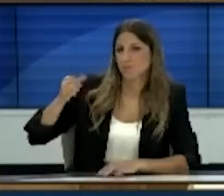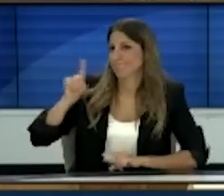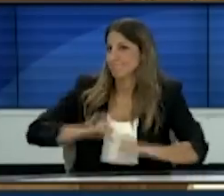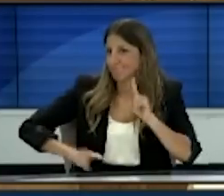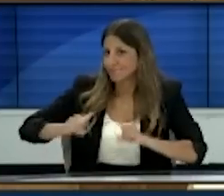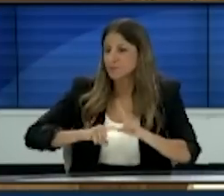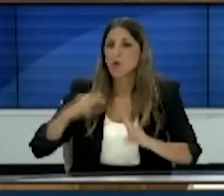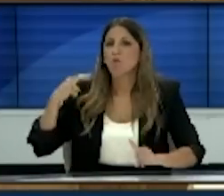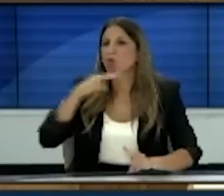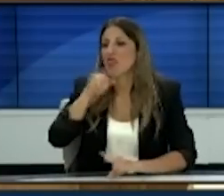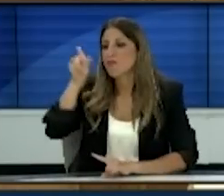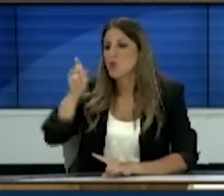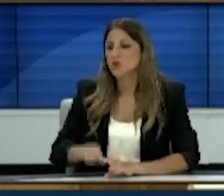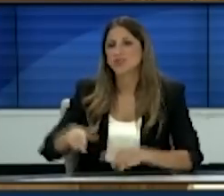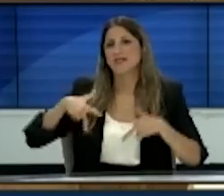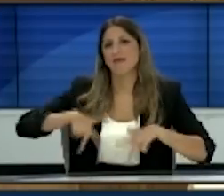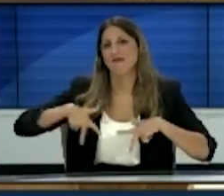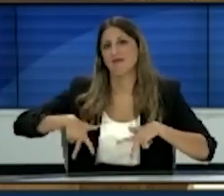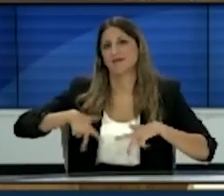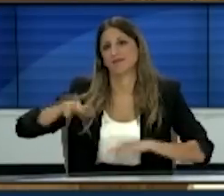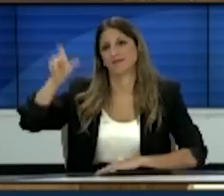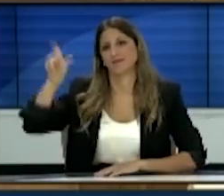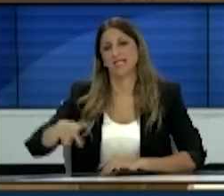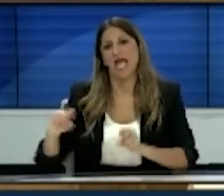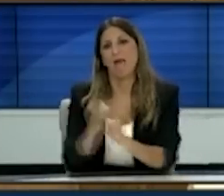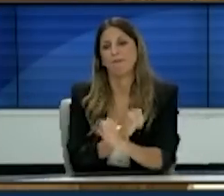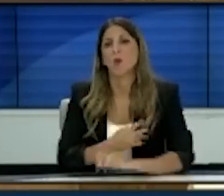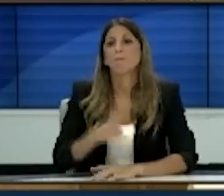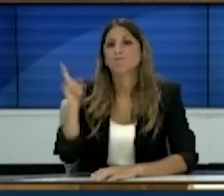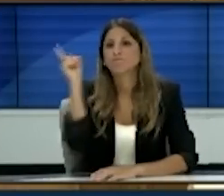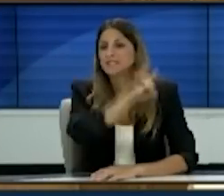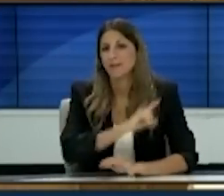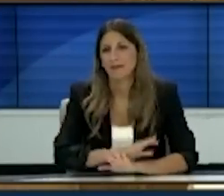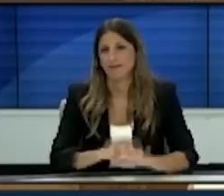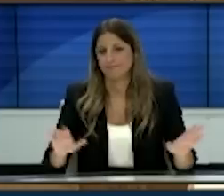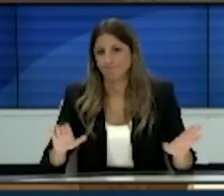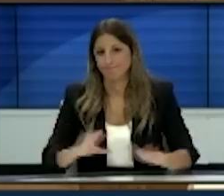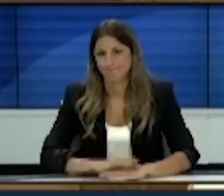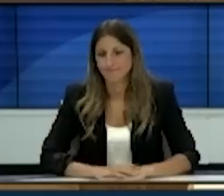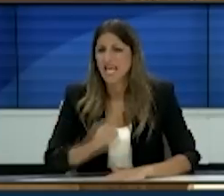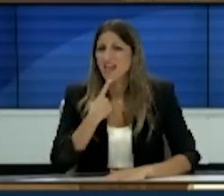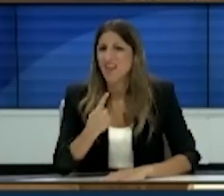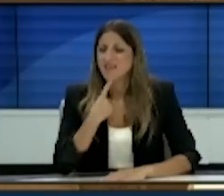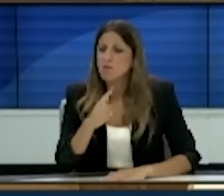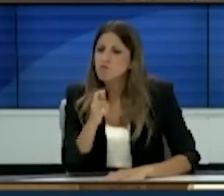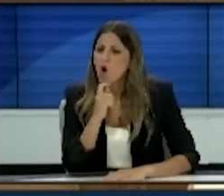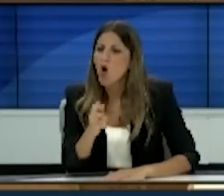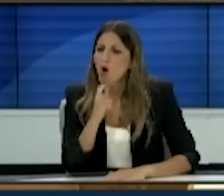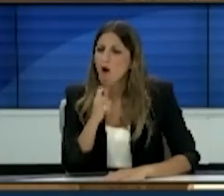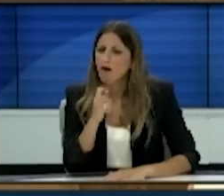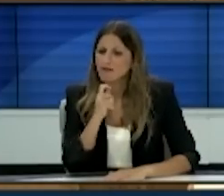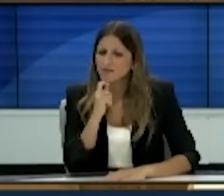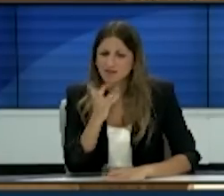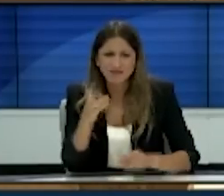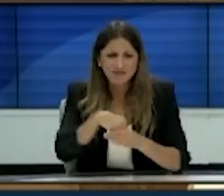δει νατοϊκοί στρατιλάτες. Λέτε ψέματα στον ελληνικό λαό ότι η πολιτική της εμπλοκής